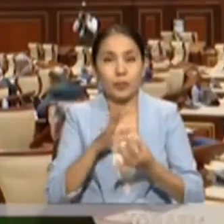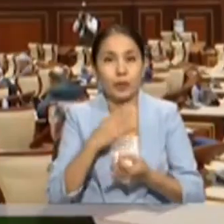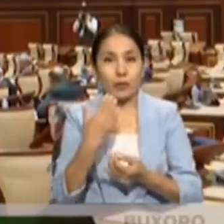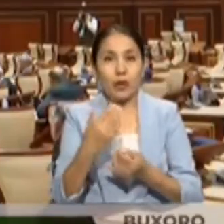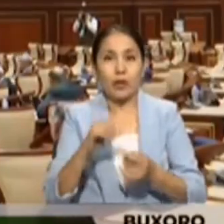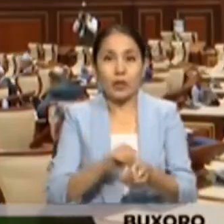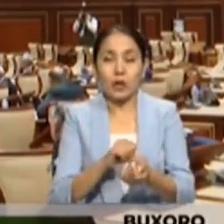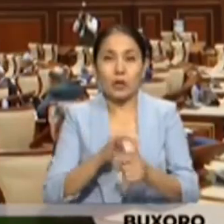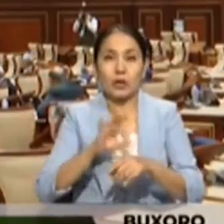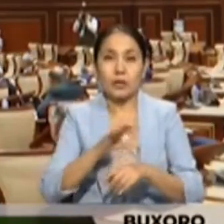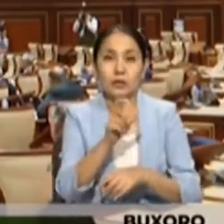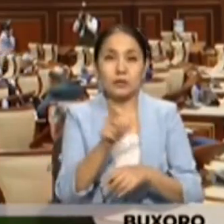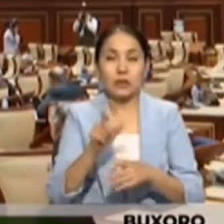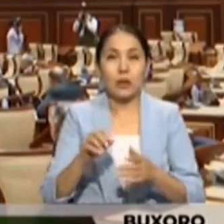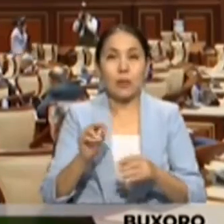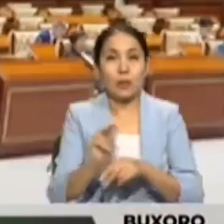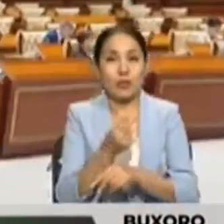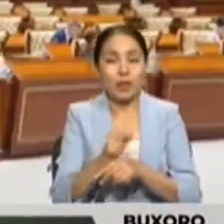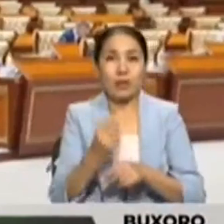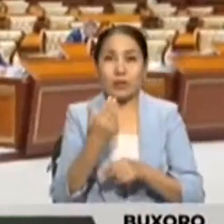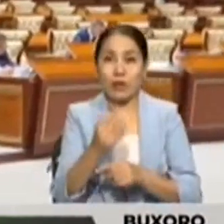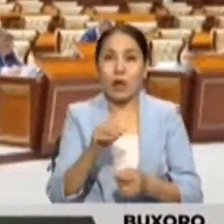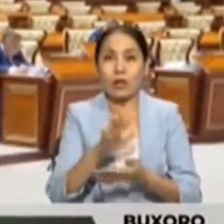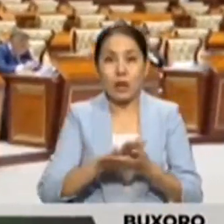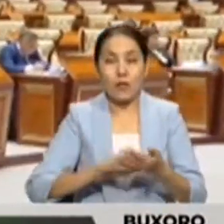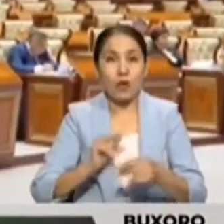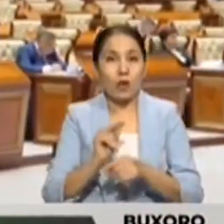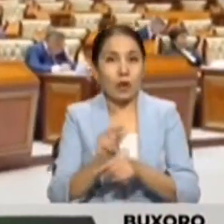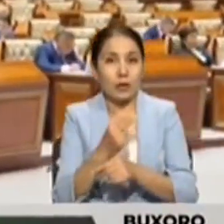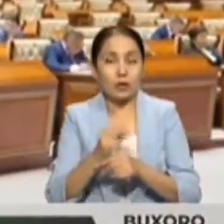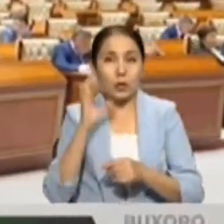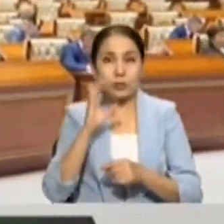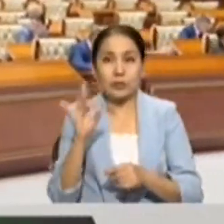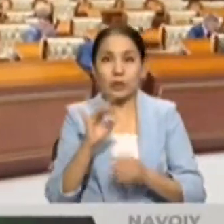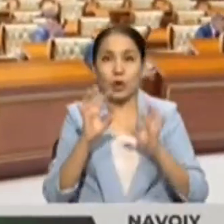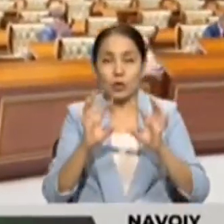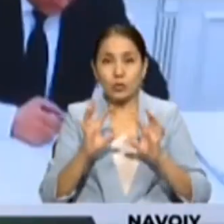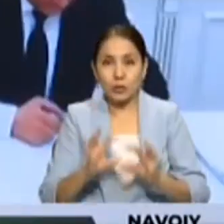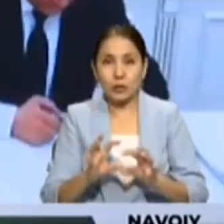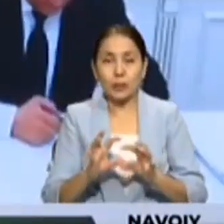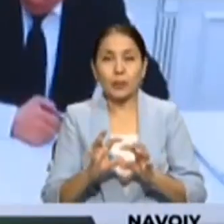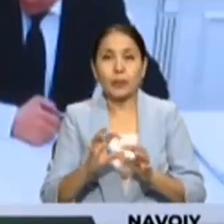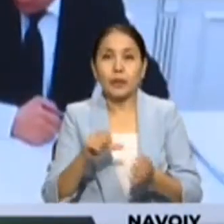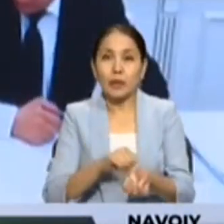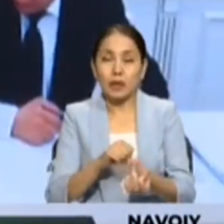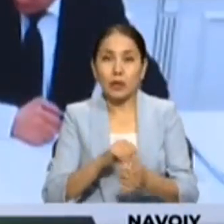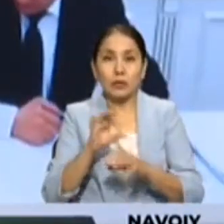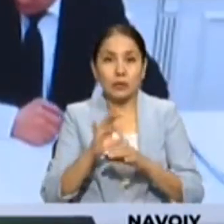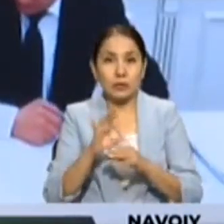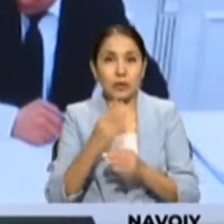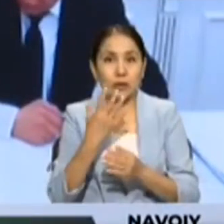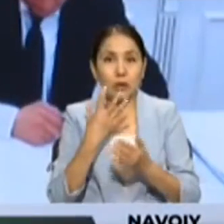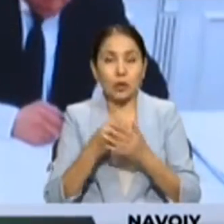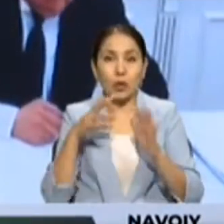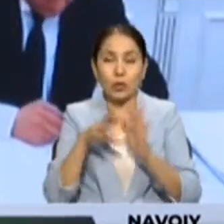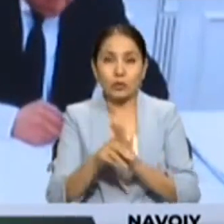majlisda narkologik kasalliklar profilaktikasi va ularni davolash to'g'risidagi O'zbekiston Respublikasi qonuniga o'zgartirishlar va qo'shimcha kiritish